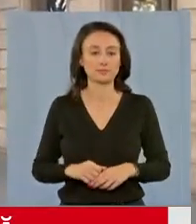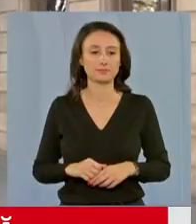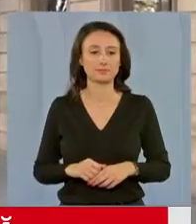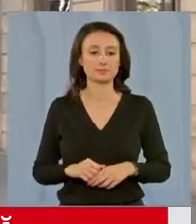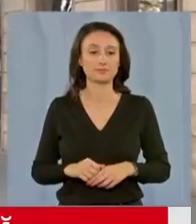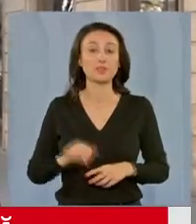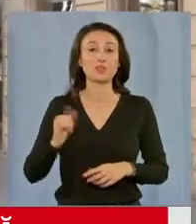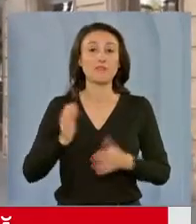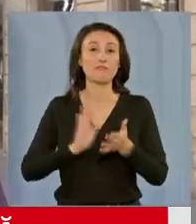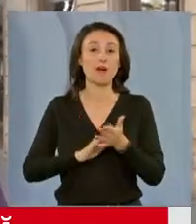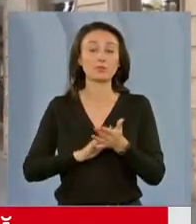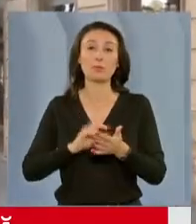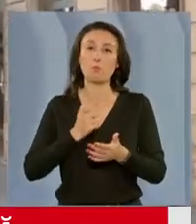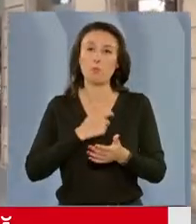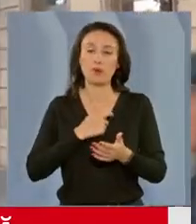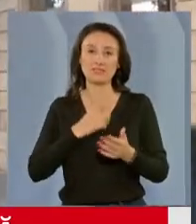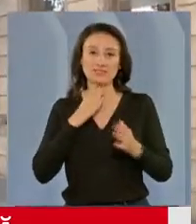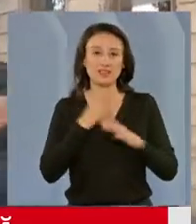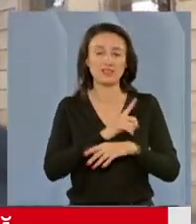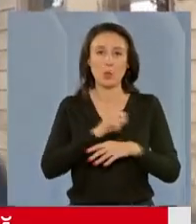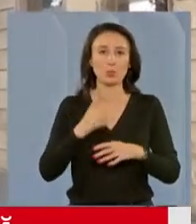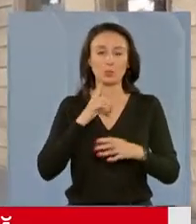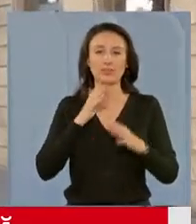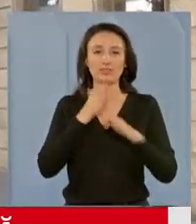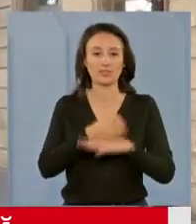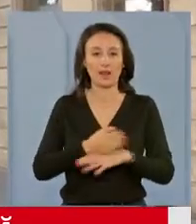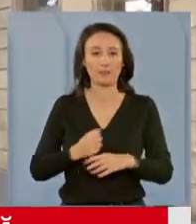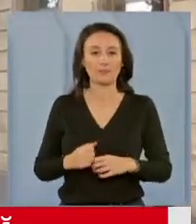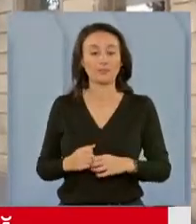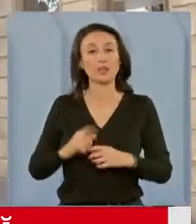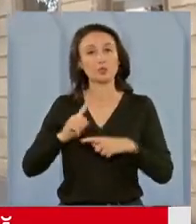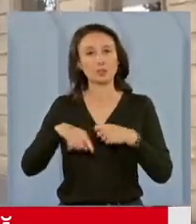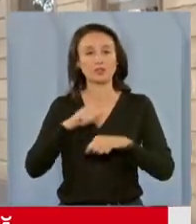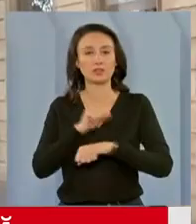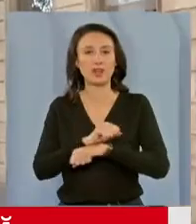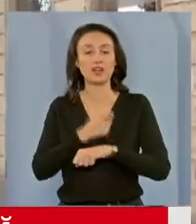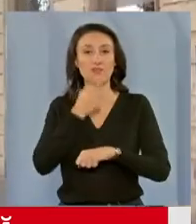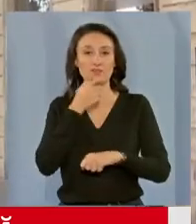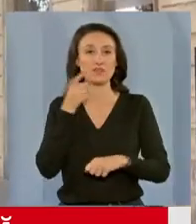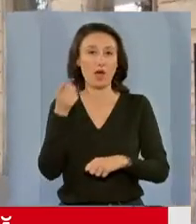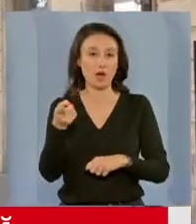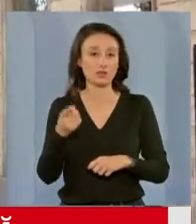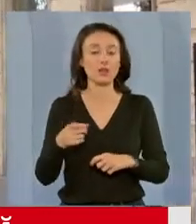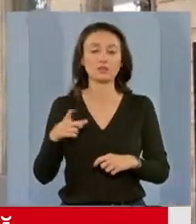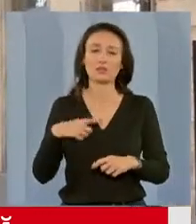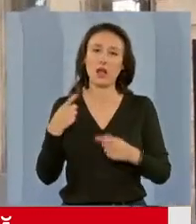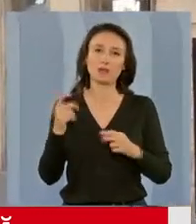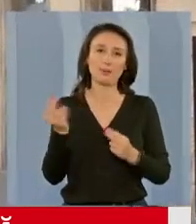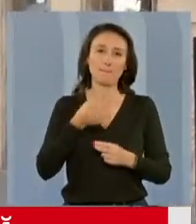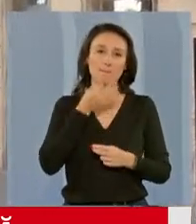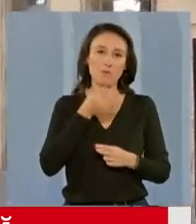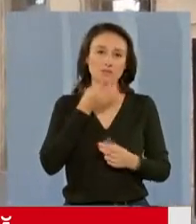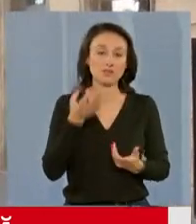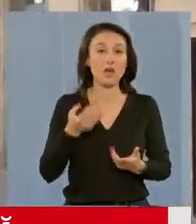Și faptul că ar putea să intre sau să nu intre în după gratii la vârsta aia, asta este cu tot o altă poveste,